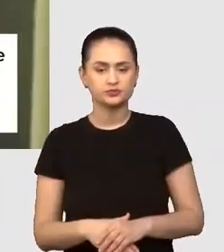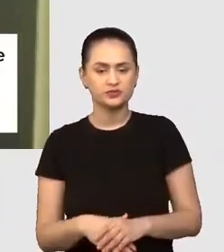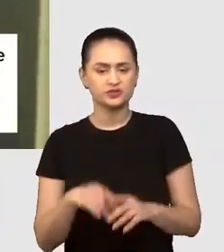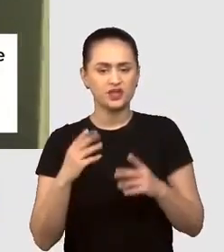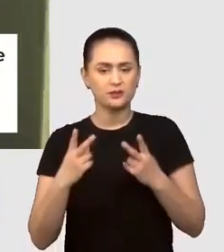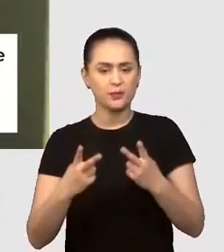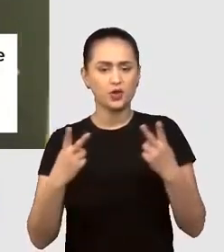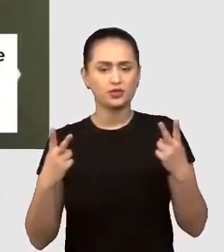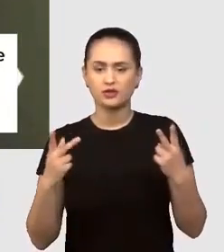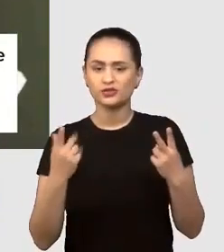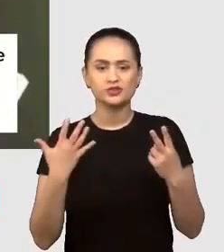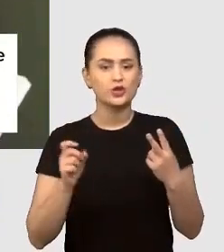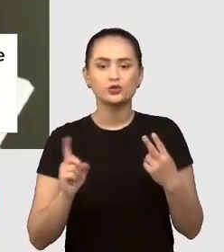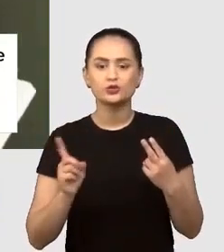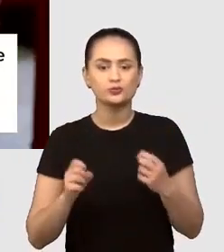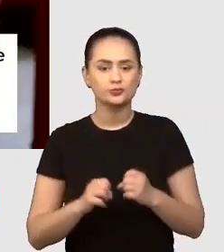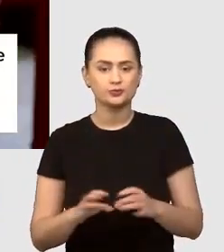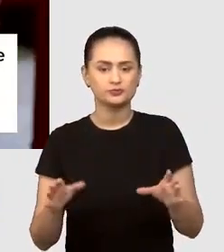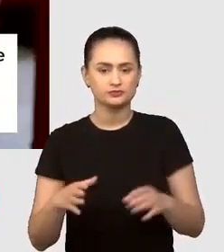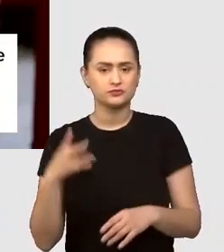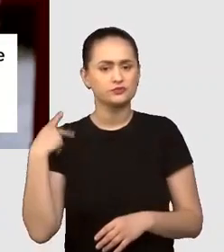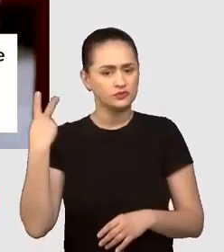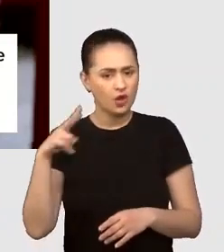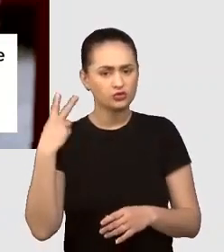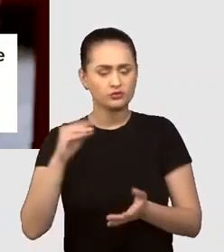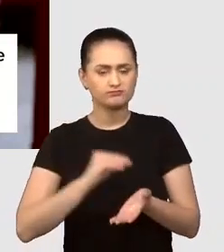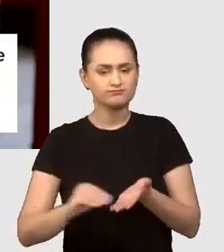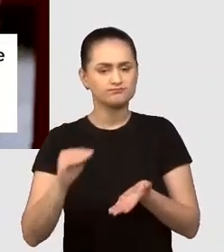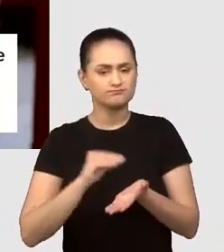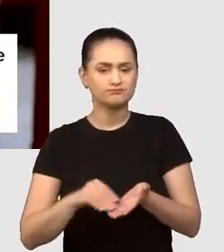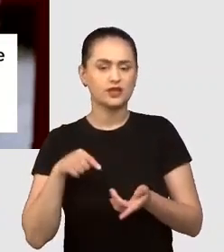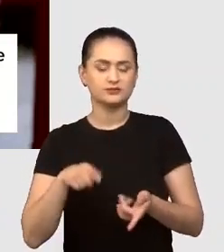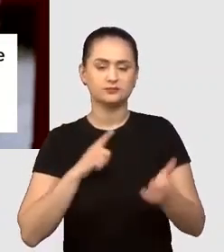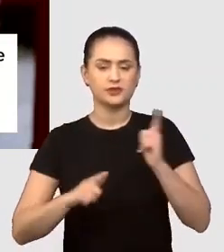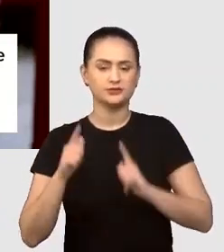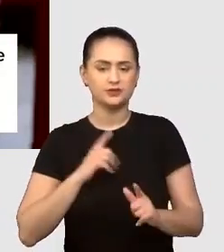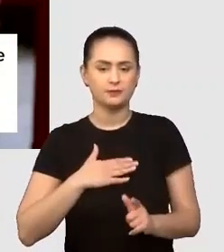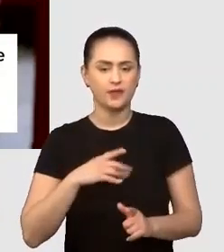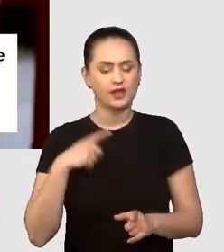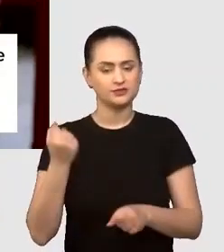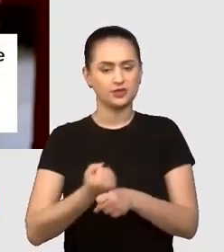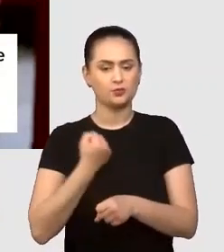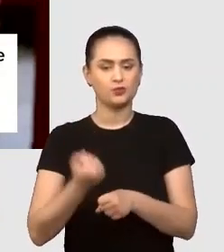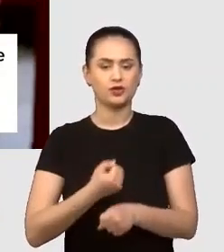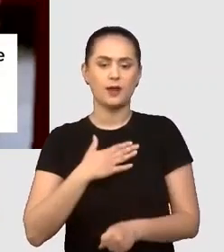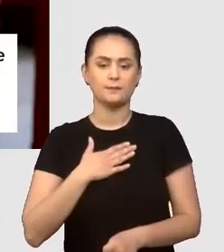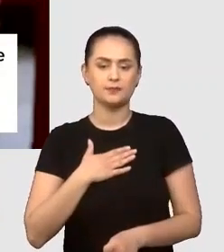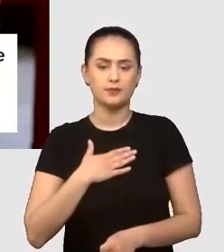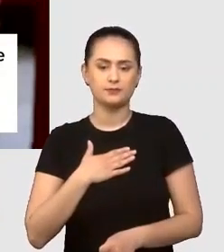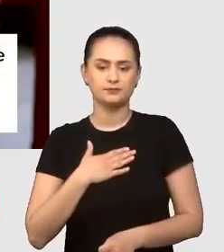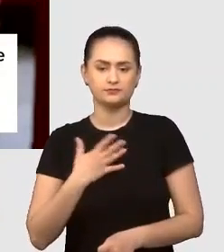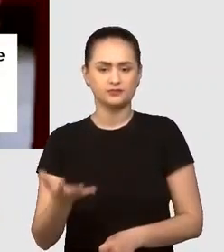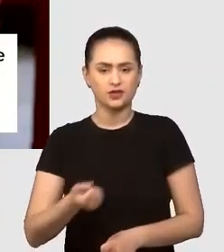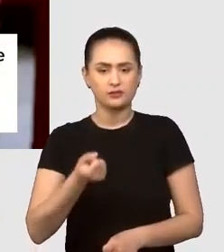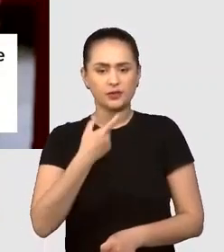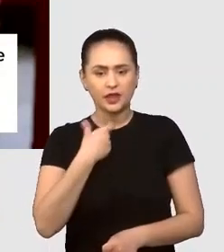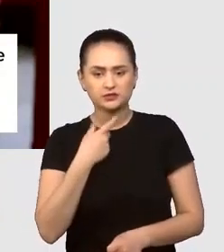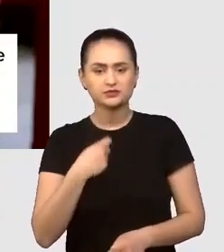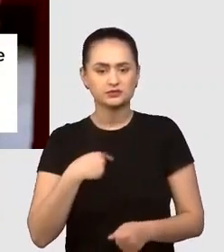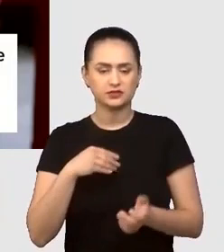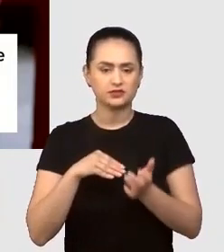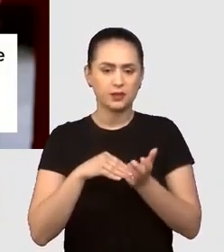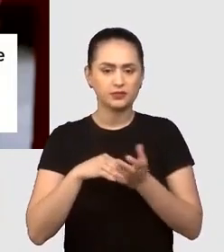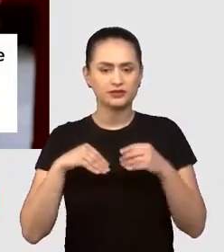most importantly, what not to publish. I continue to write. This is my passion. This is my work. I take